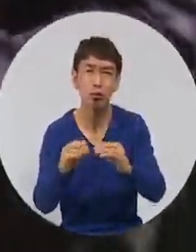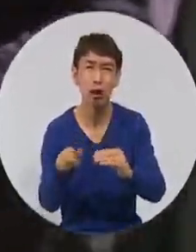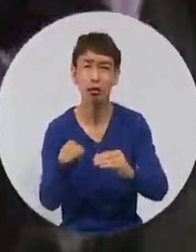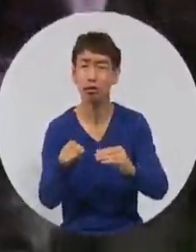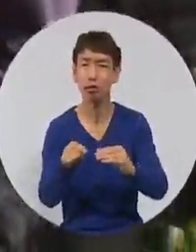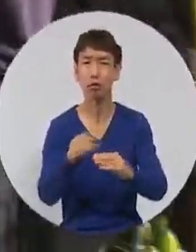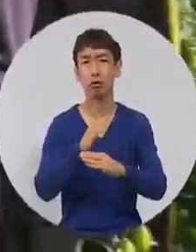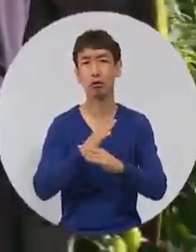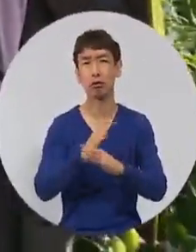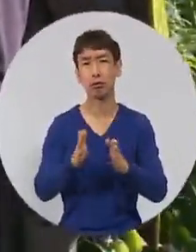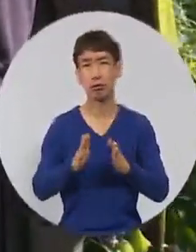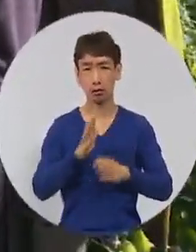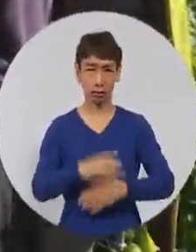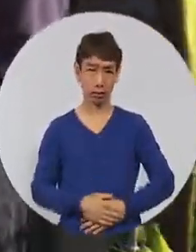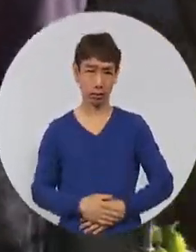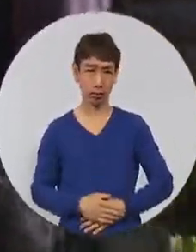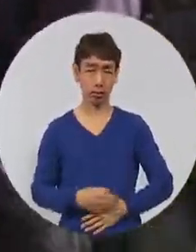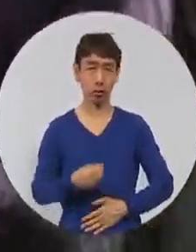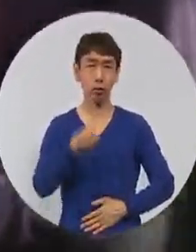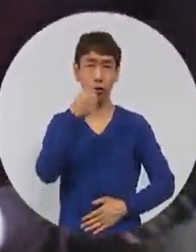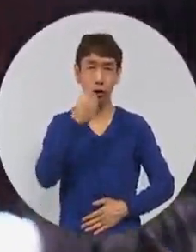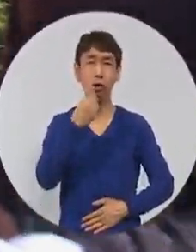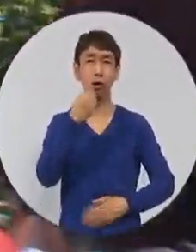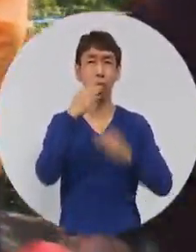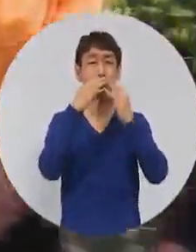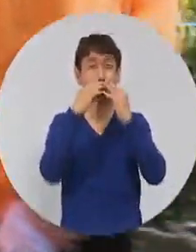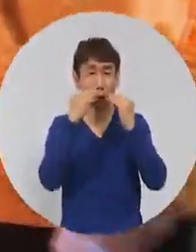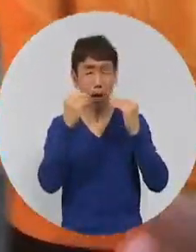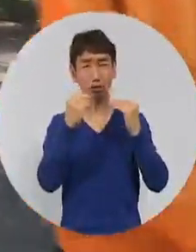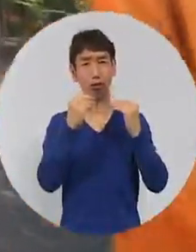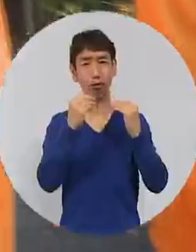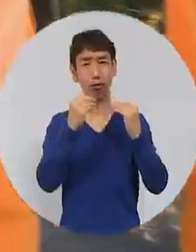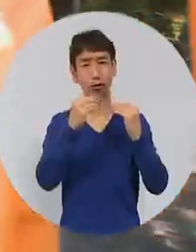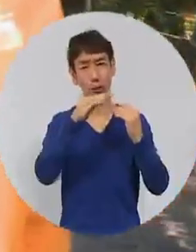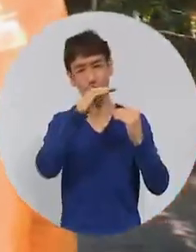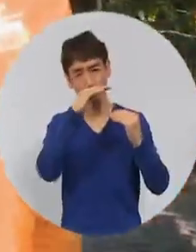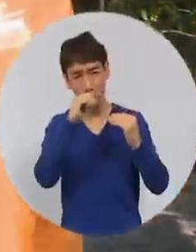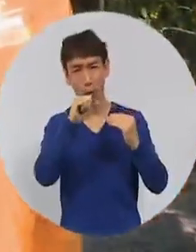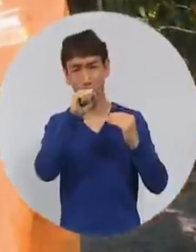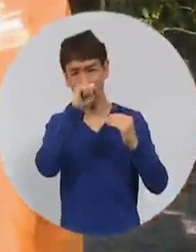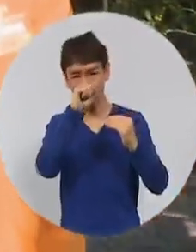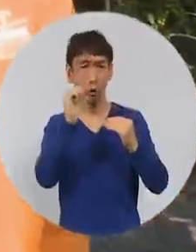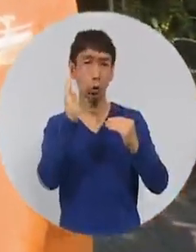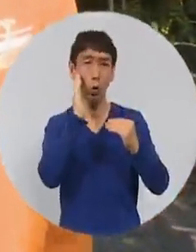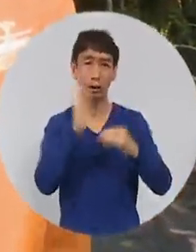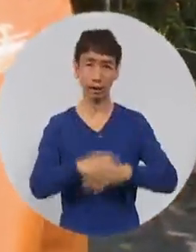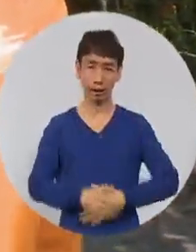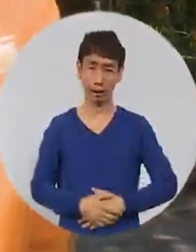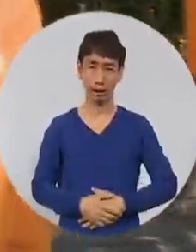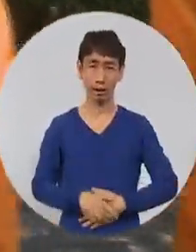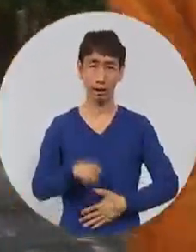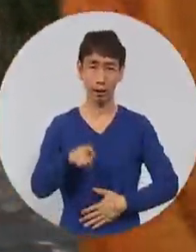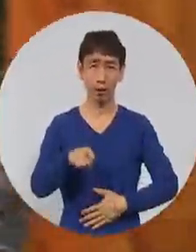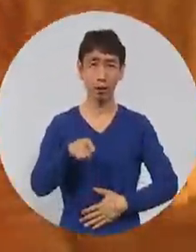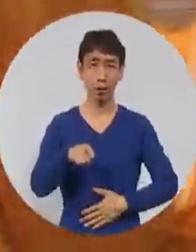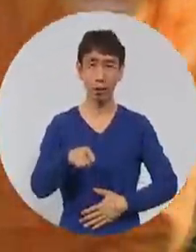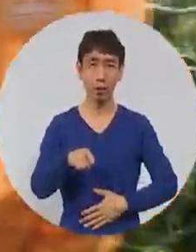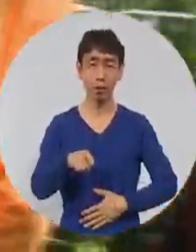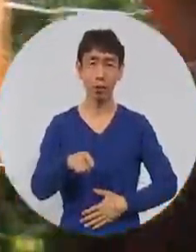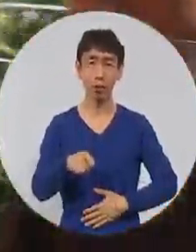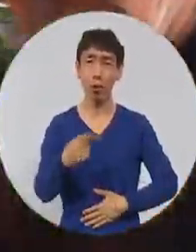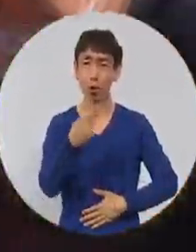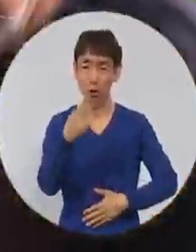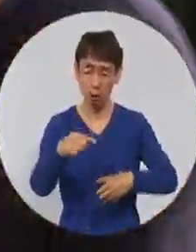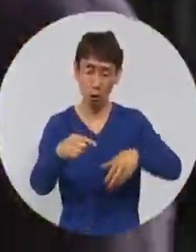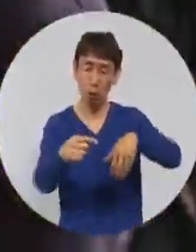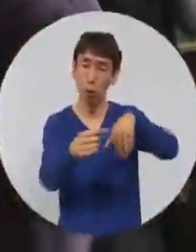で溶けるような感じのトマトです。すごい上品な感じで、で、ここに星が出ると美味しいって言います